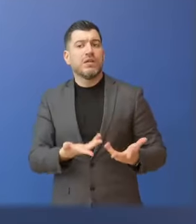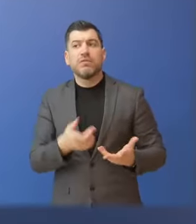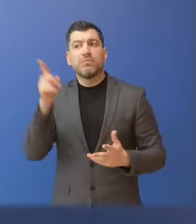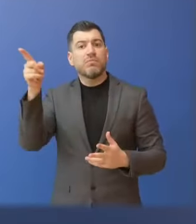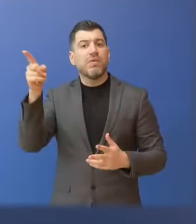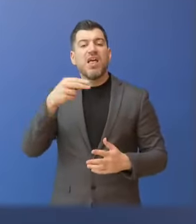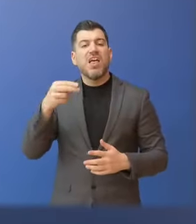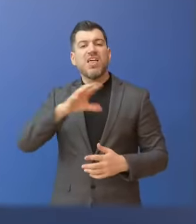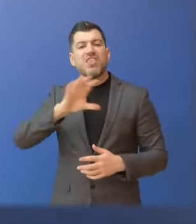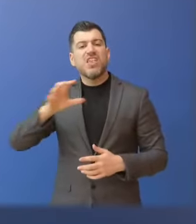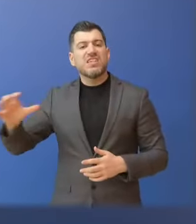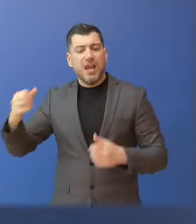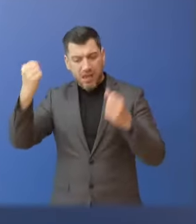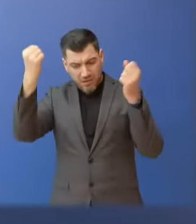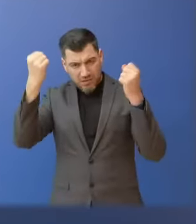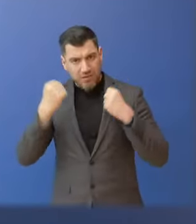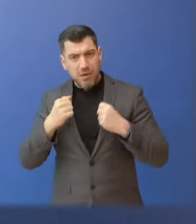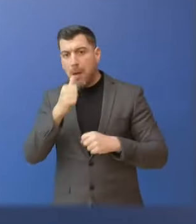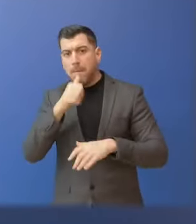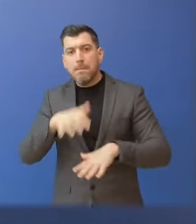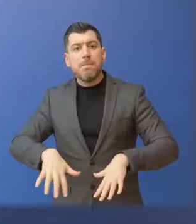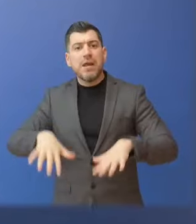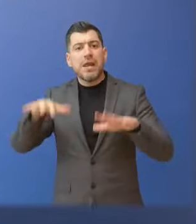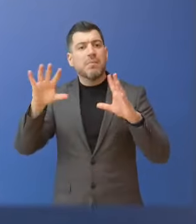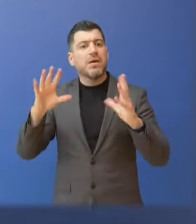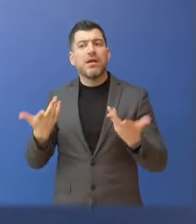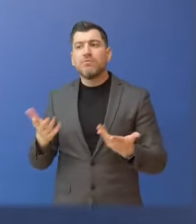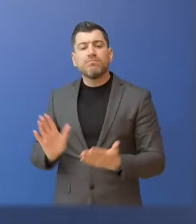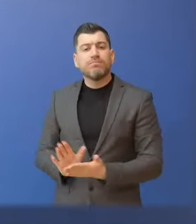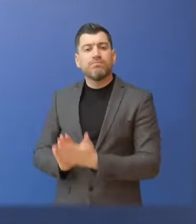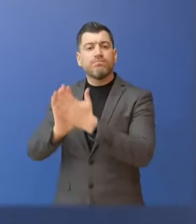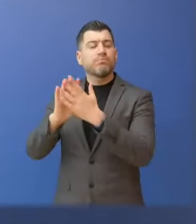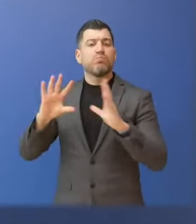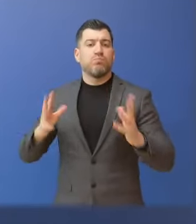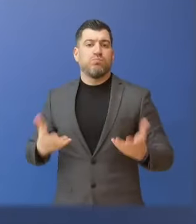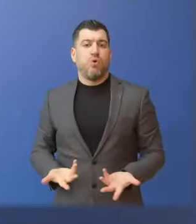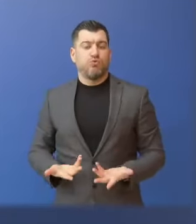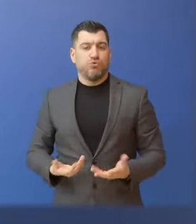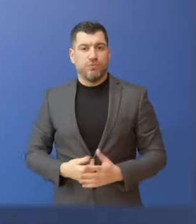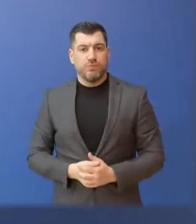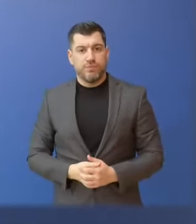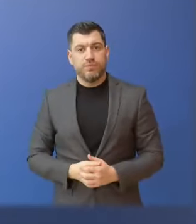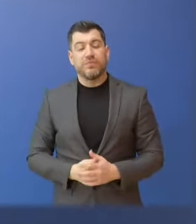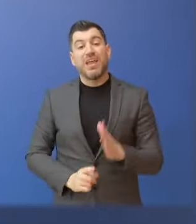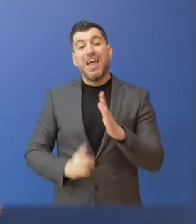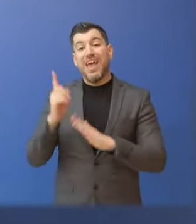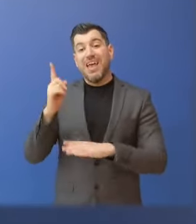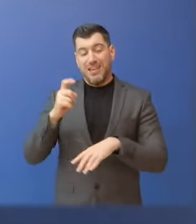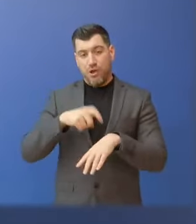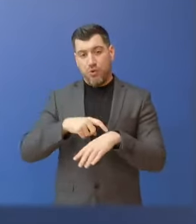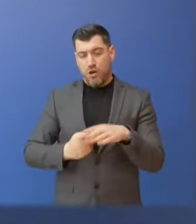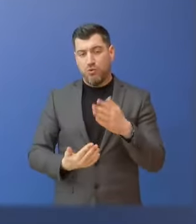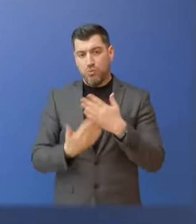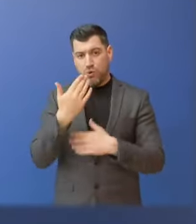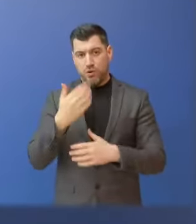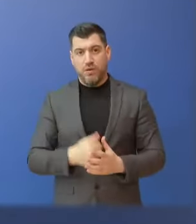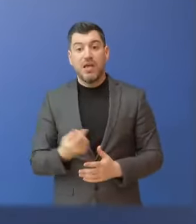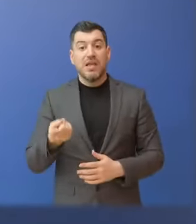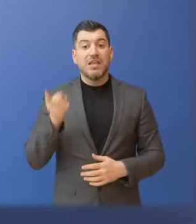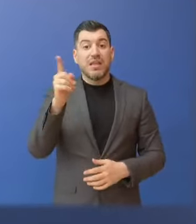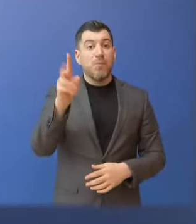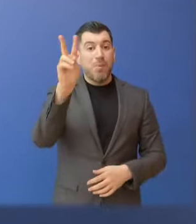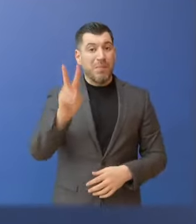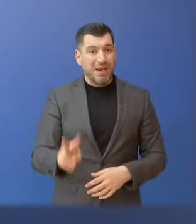της θεσσαλίας από τις καταστροφικές πλημμύρες που προκάλεσε η κακοκαιρία daniel στις 11 το πρωί την επόμενη παρασκευή 9